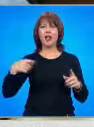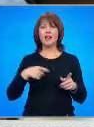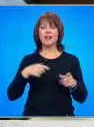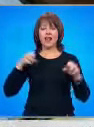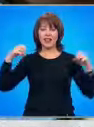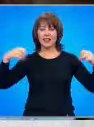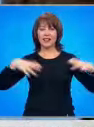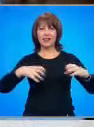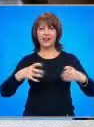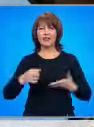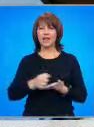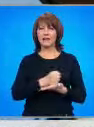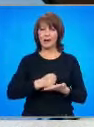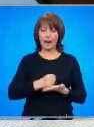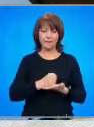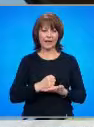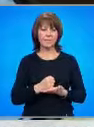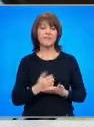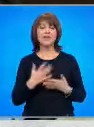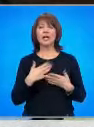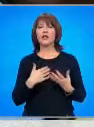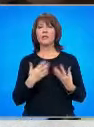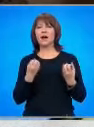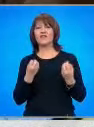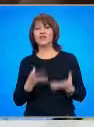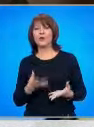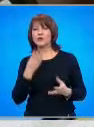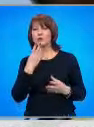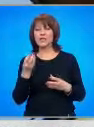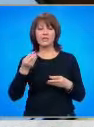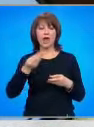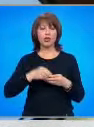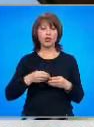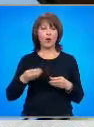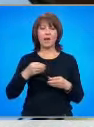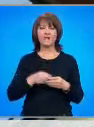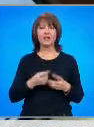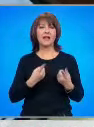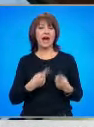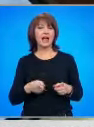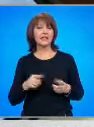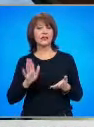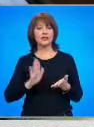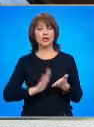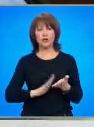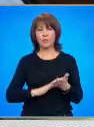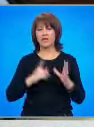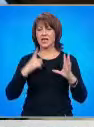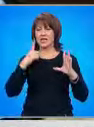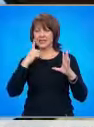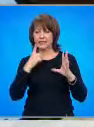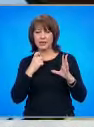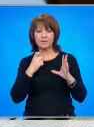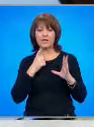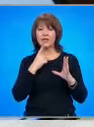пластична хирургия, нуклеарна медицина. Има възможност да се добавят различни документи, снимки,